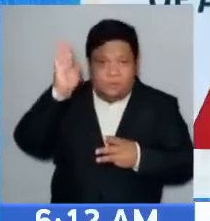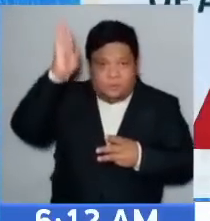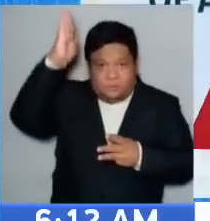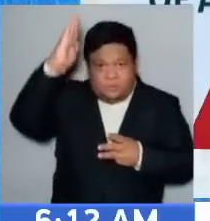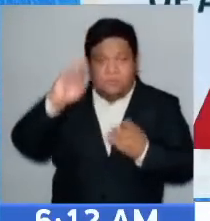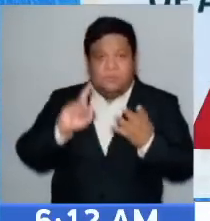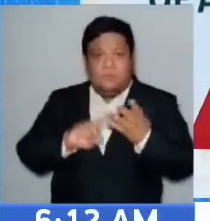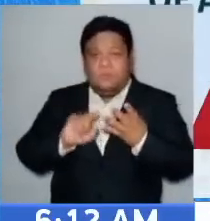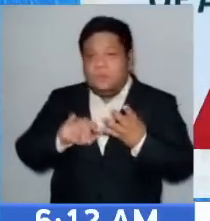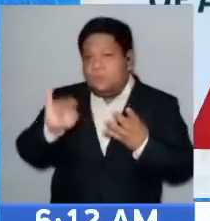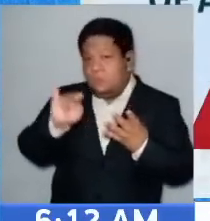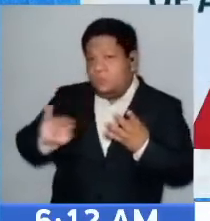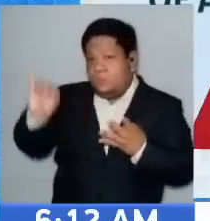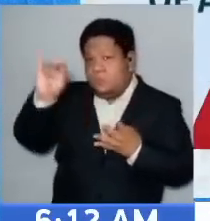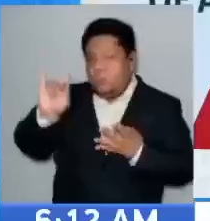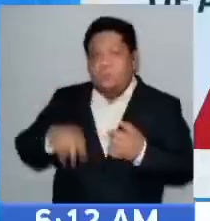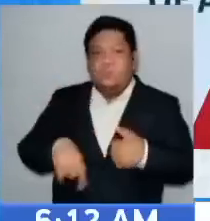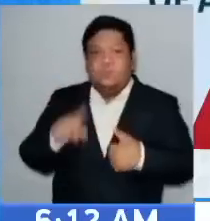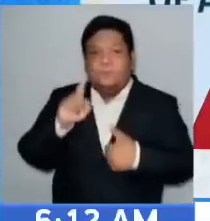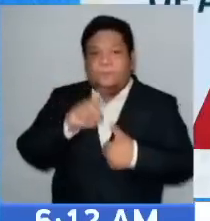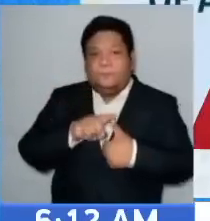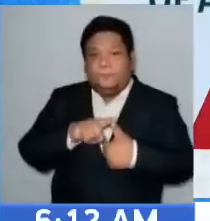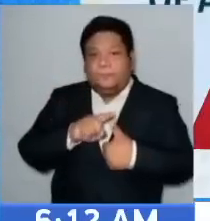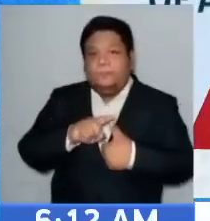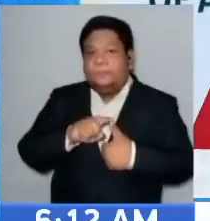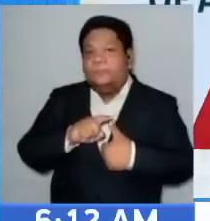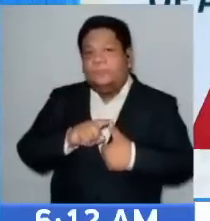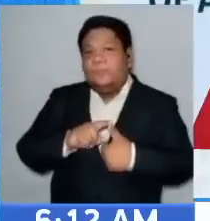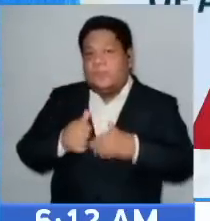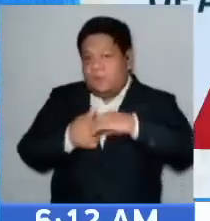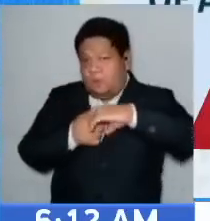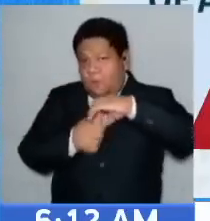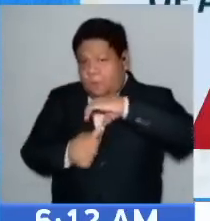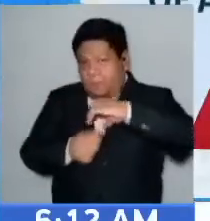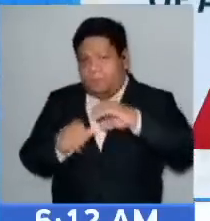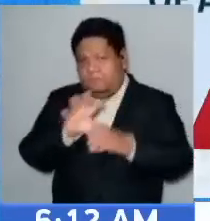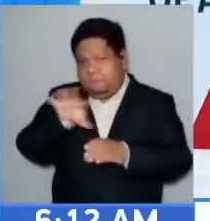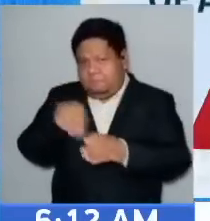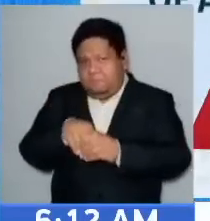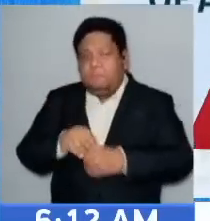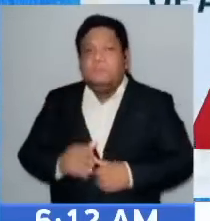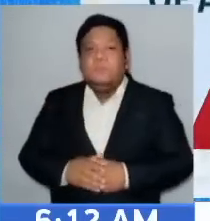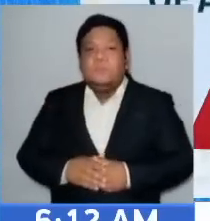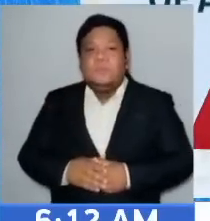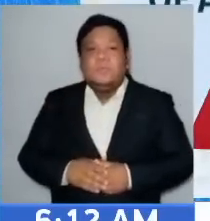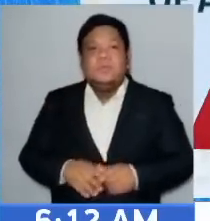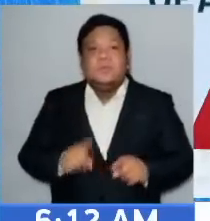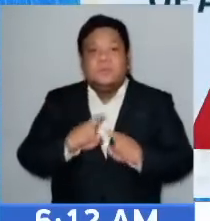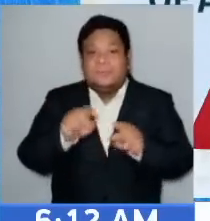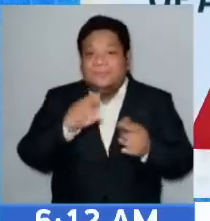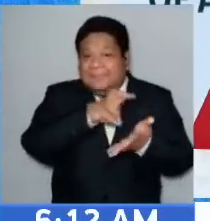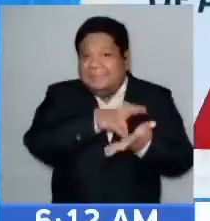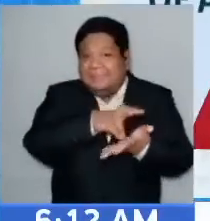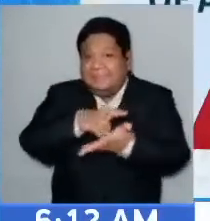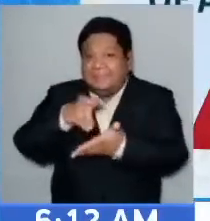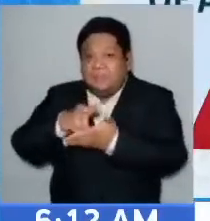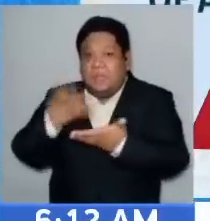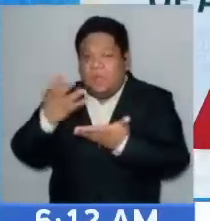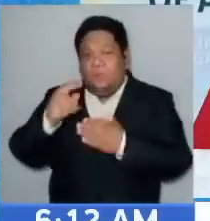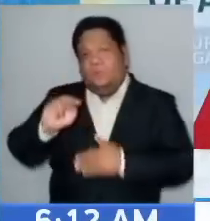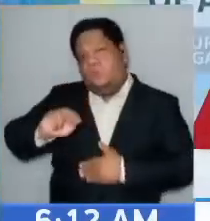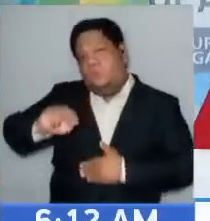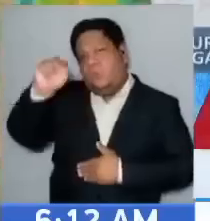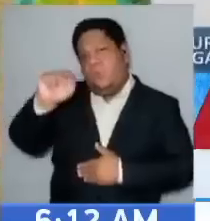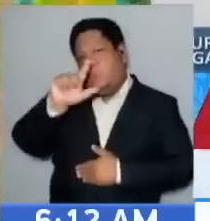at sa northeastern portion ng Abra. So basically, yung mga lugar na lamang dito sa may bandang northern Luzon, ang may mga tinatayang or